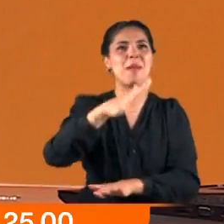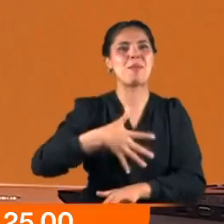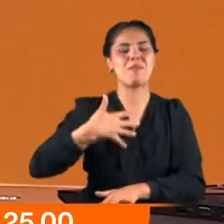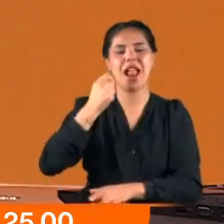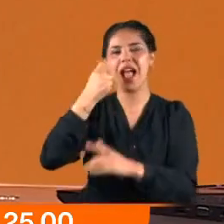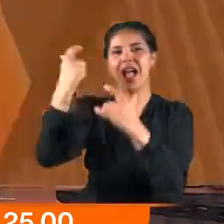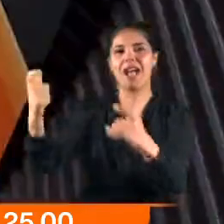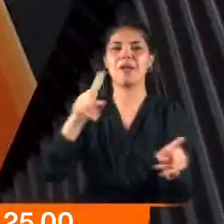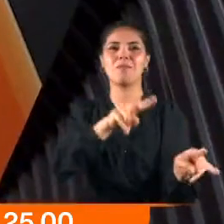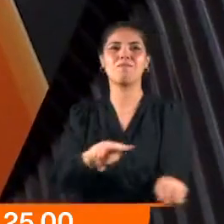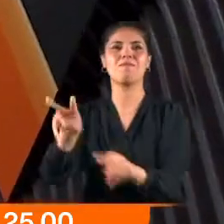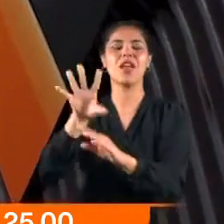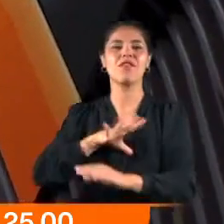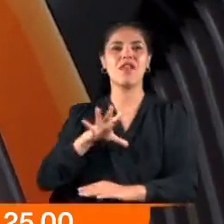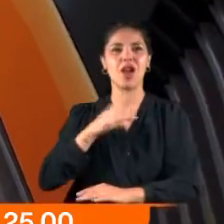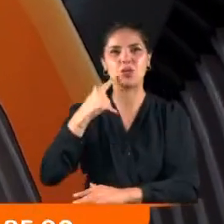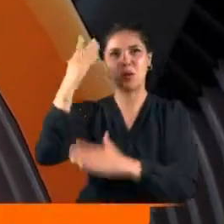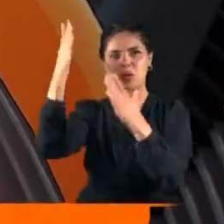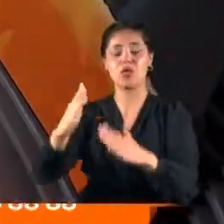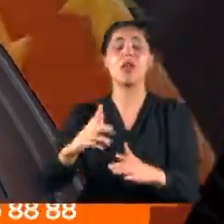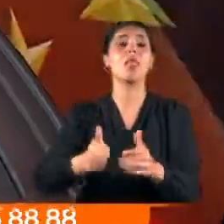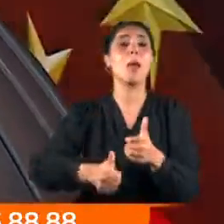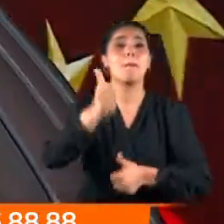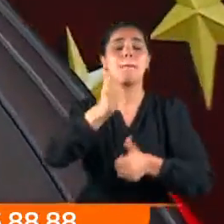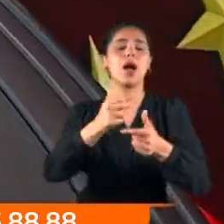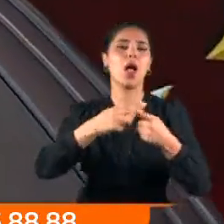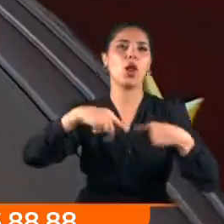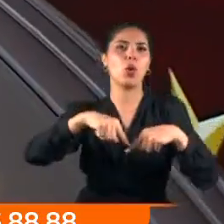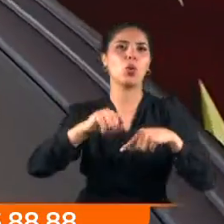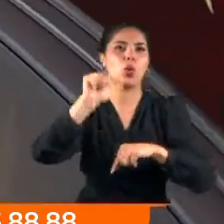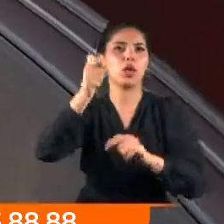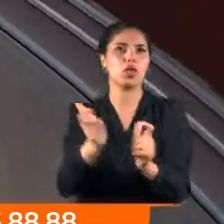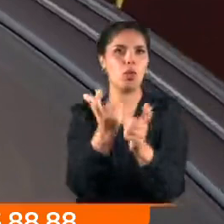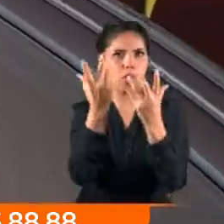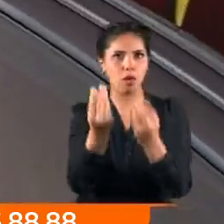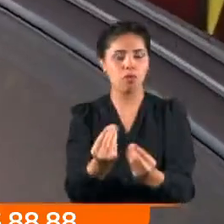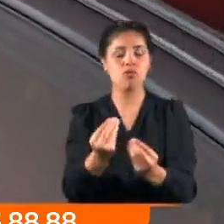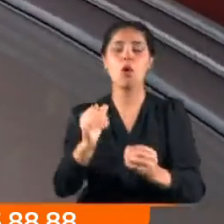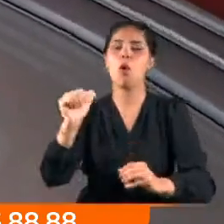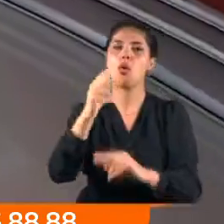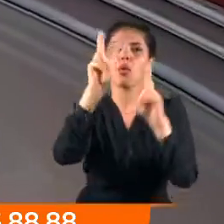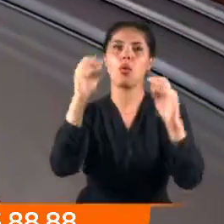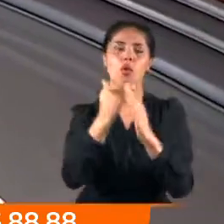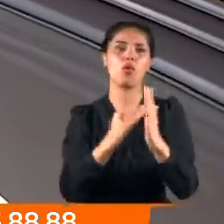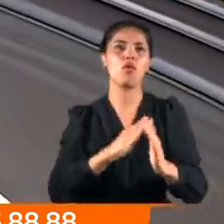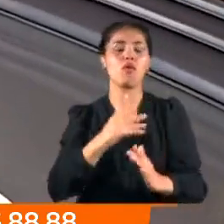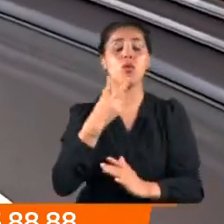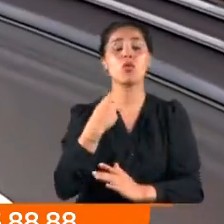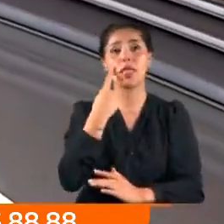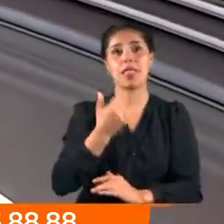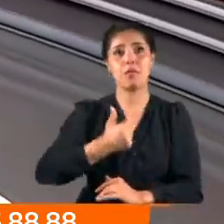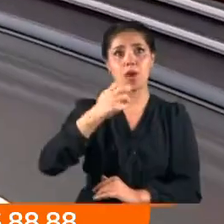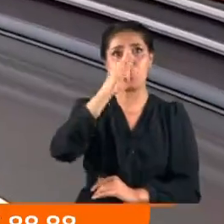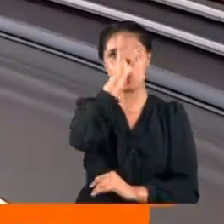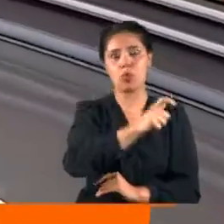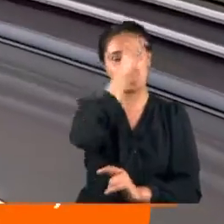başkente çevrildi. Cumhurbaşkanı Erdoğan kabineyi toplayacak. Yarın sıcak başlıklar var. Rusya Devlet Başkanı Putin'in bu ay içinde Türkiye'ye